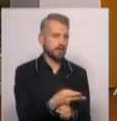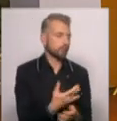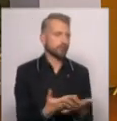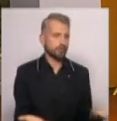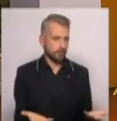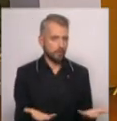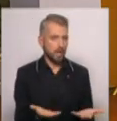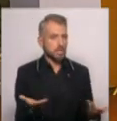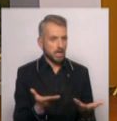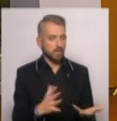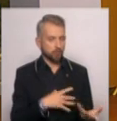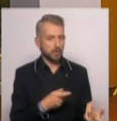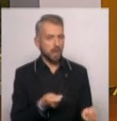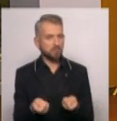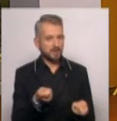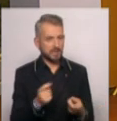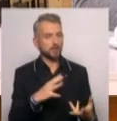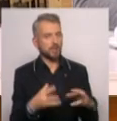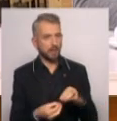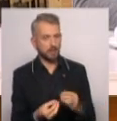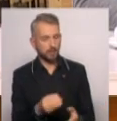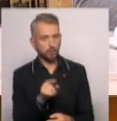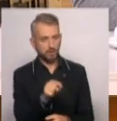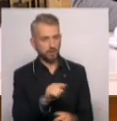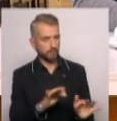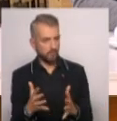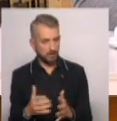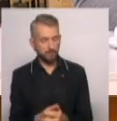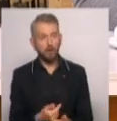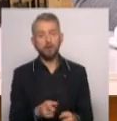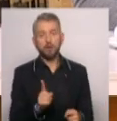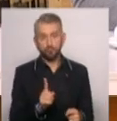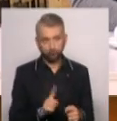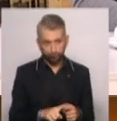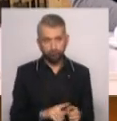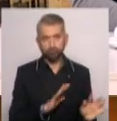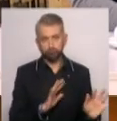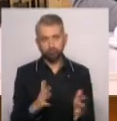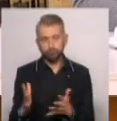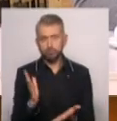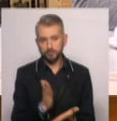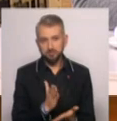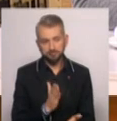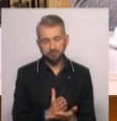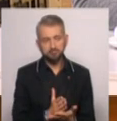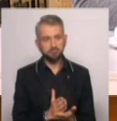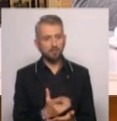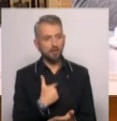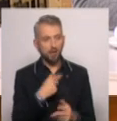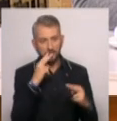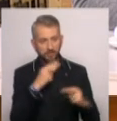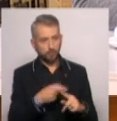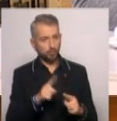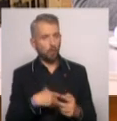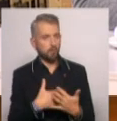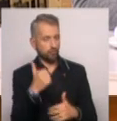були адміністративні наслідки цих випадків. Це трапляється. І ну, я свідок цього майже щодня. Так, так,